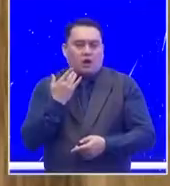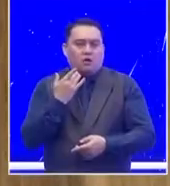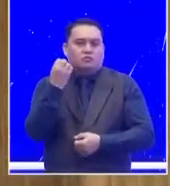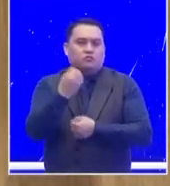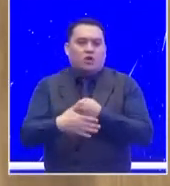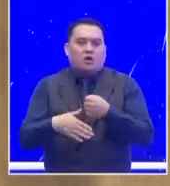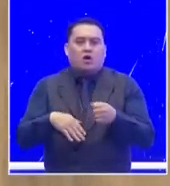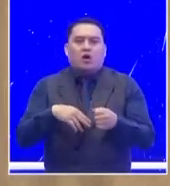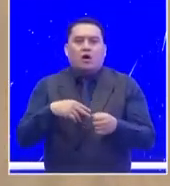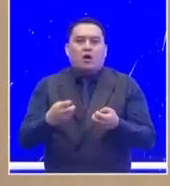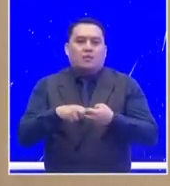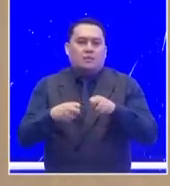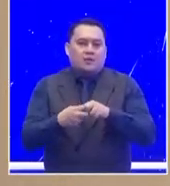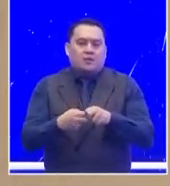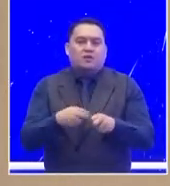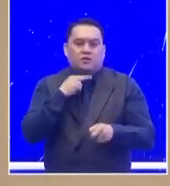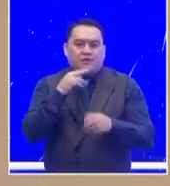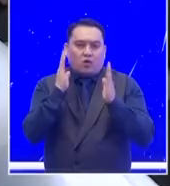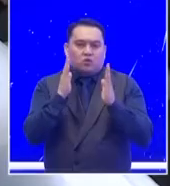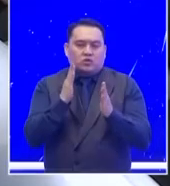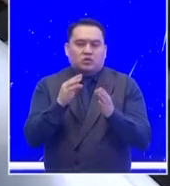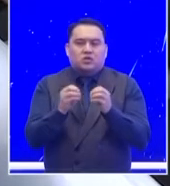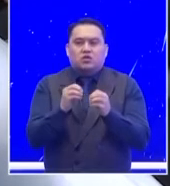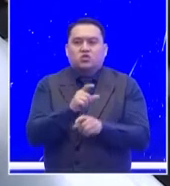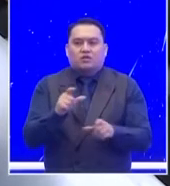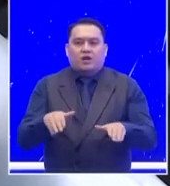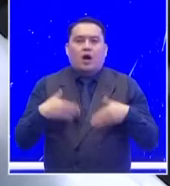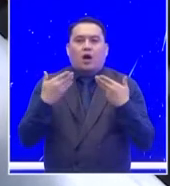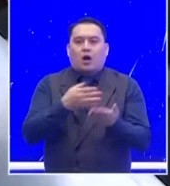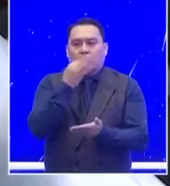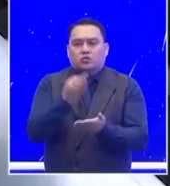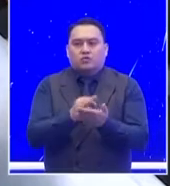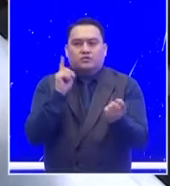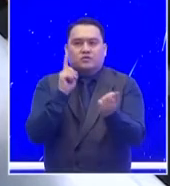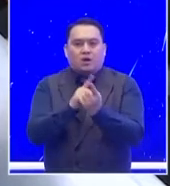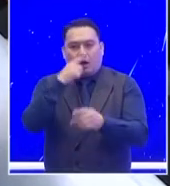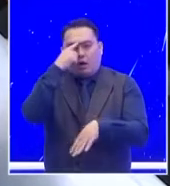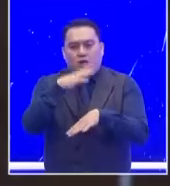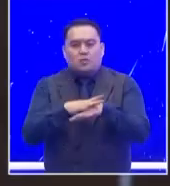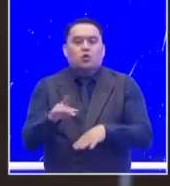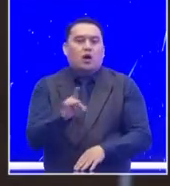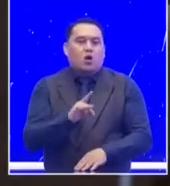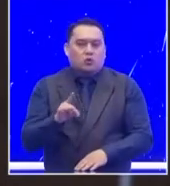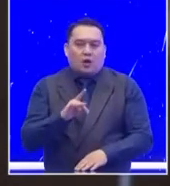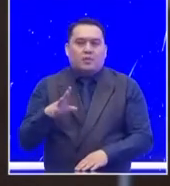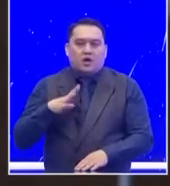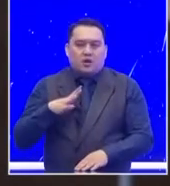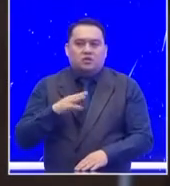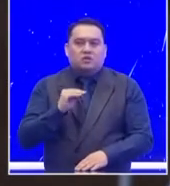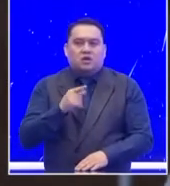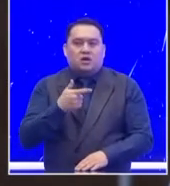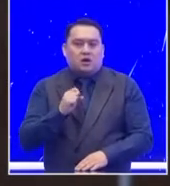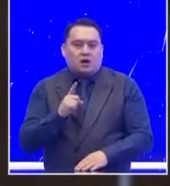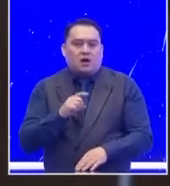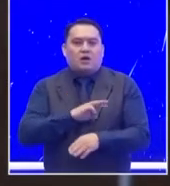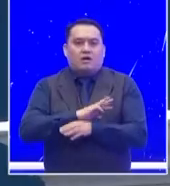всегда остаются проблемы населения. Около 10 человек обратились во время отчетной встречи к Акиму района. Их вопросы касались сфер ЖКХ,